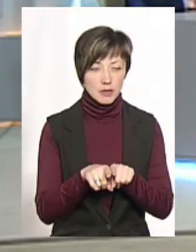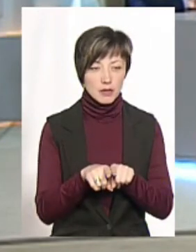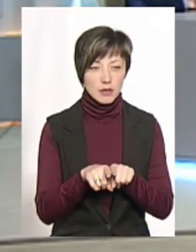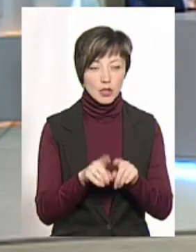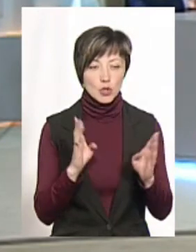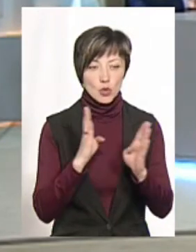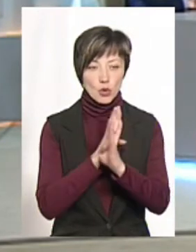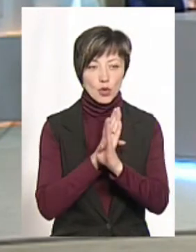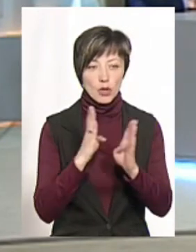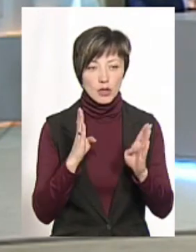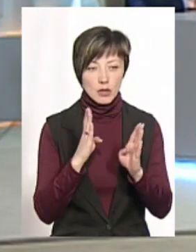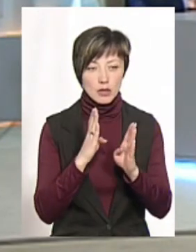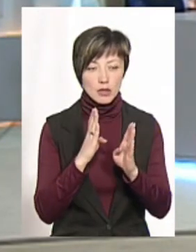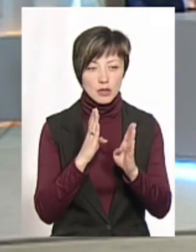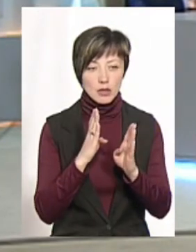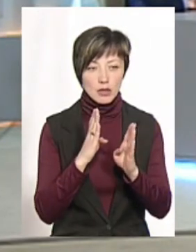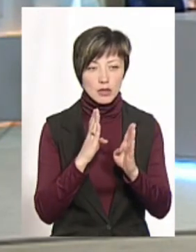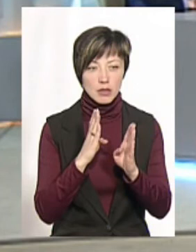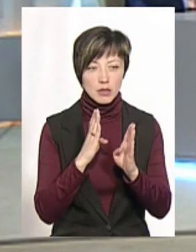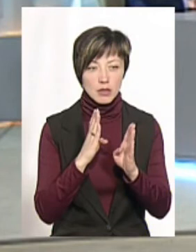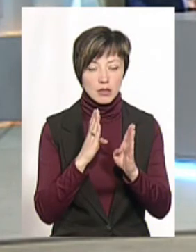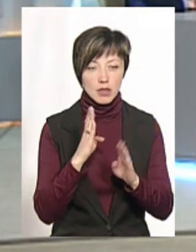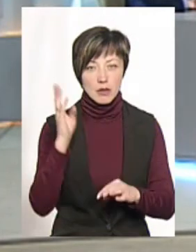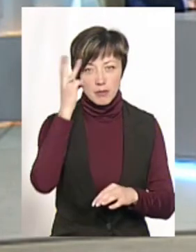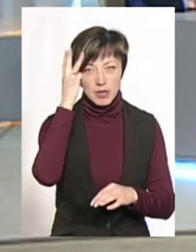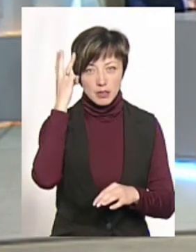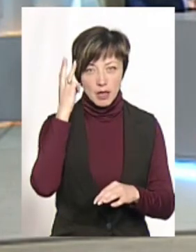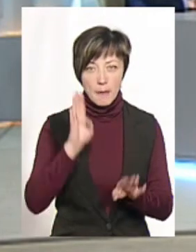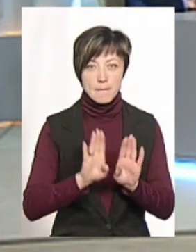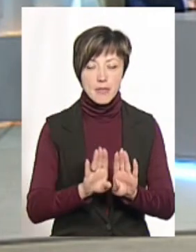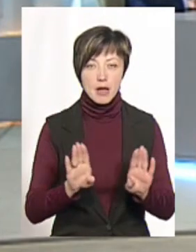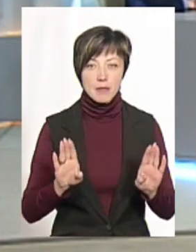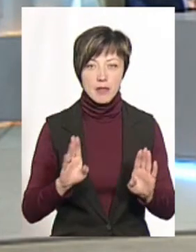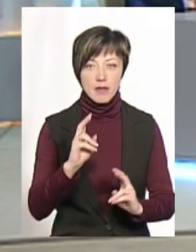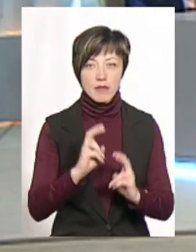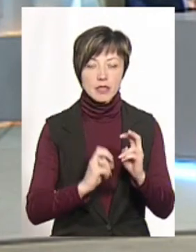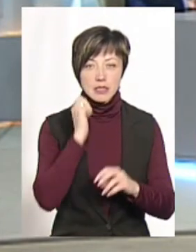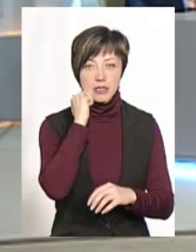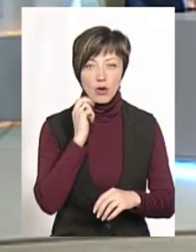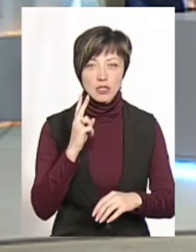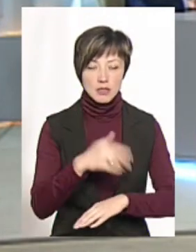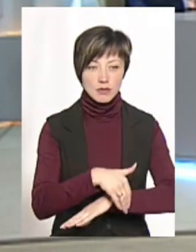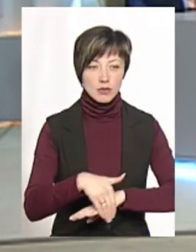судьба будівлі Хмельницької мебельної фабрики Старокостянтинівська,